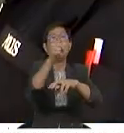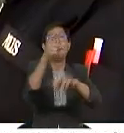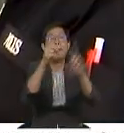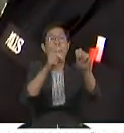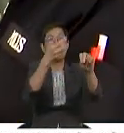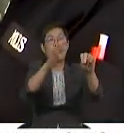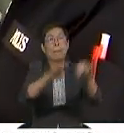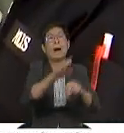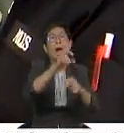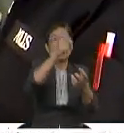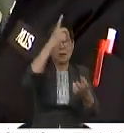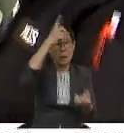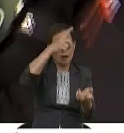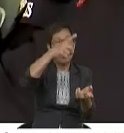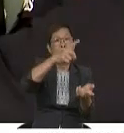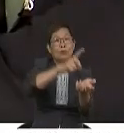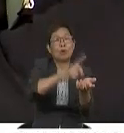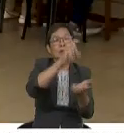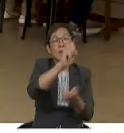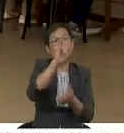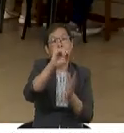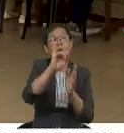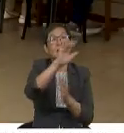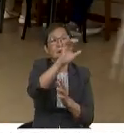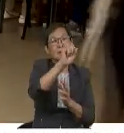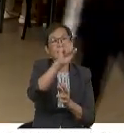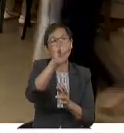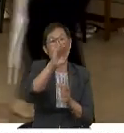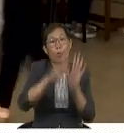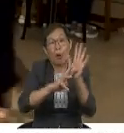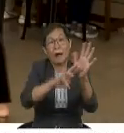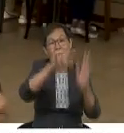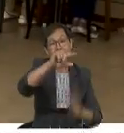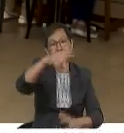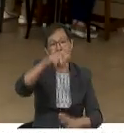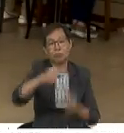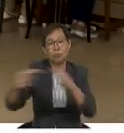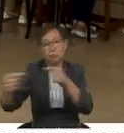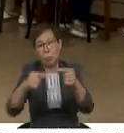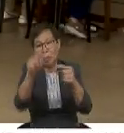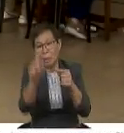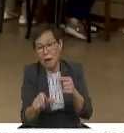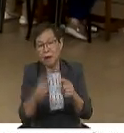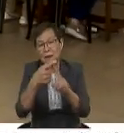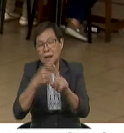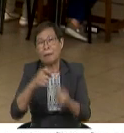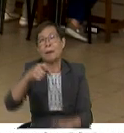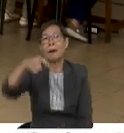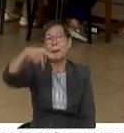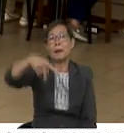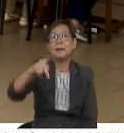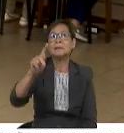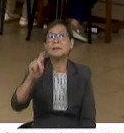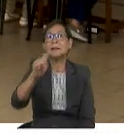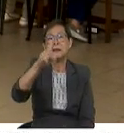Profesor Dr. Sim Kui Hian yang mewakili gabungan Parti Sarawak GPS dan akan ditentang oleh calon daripada Parti Tindakan